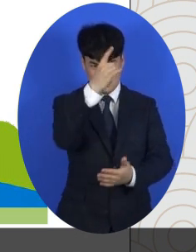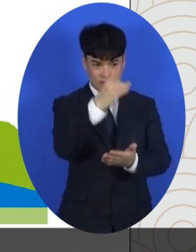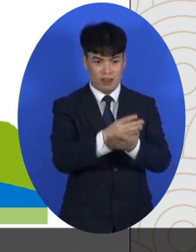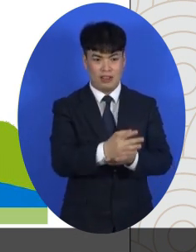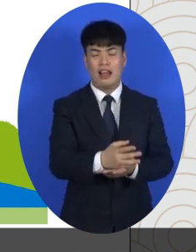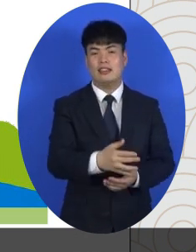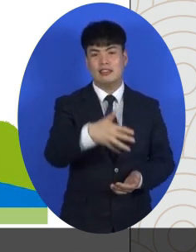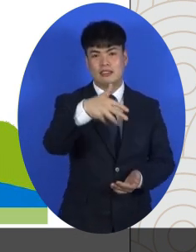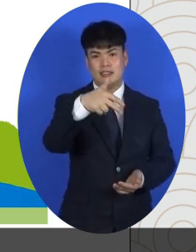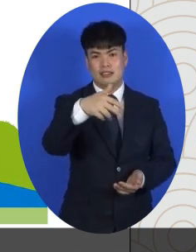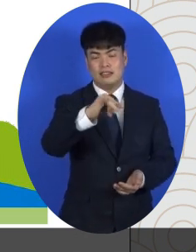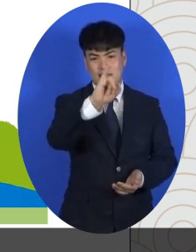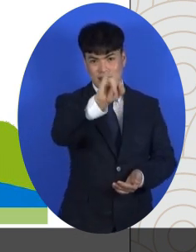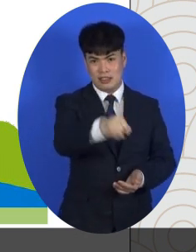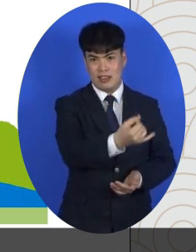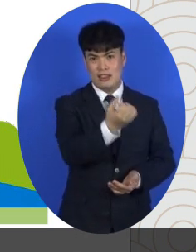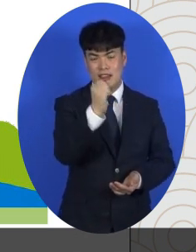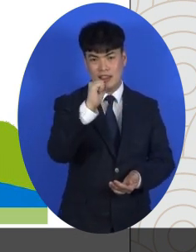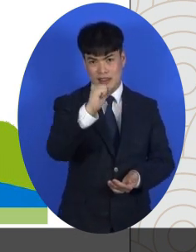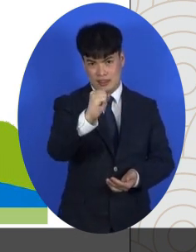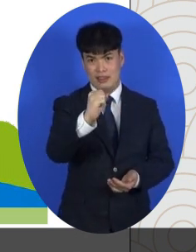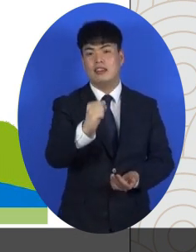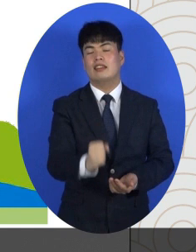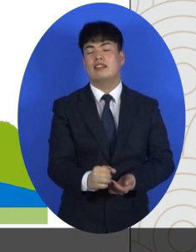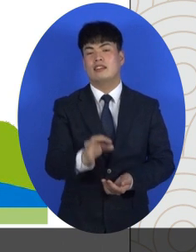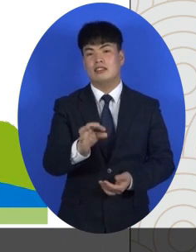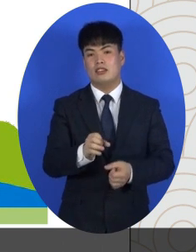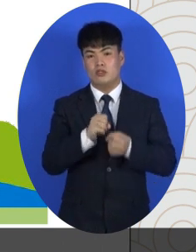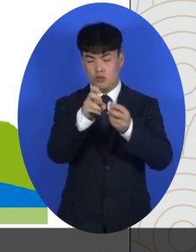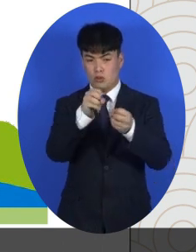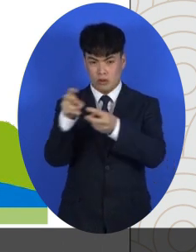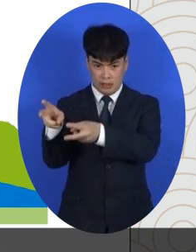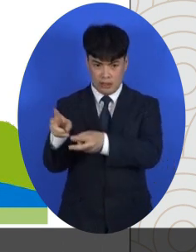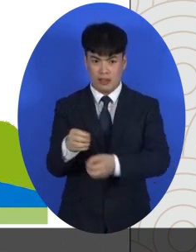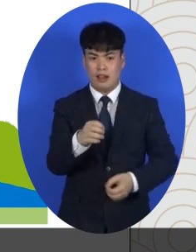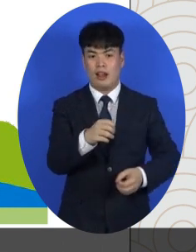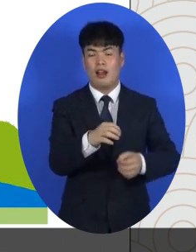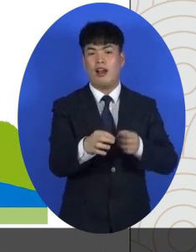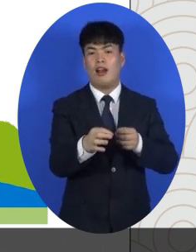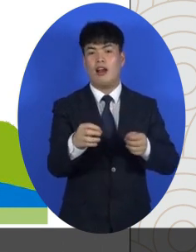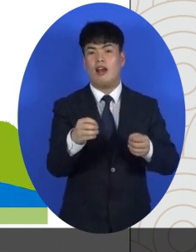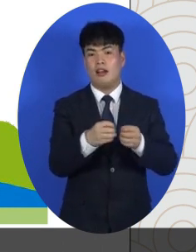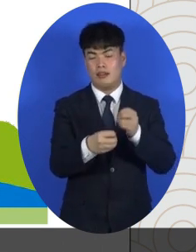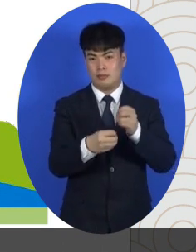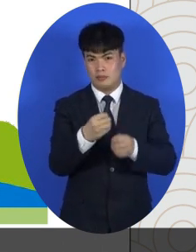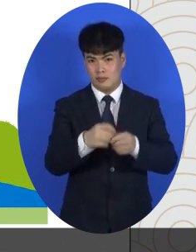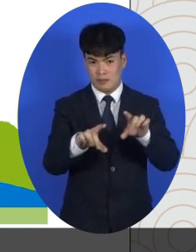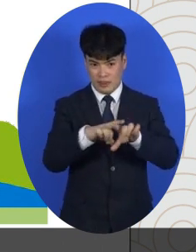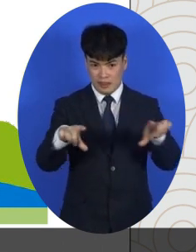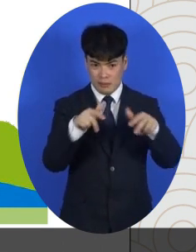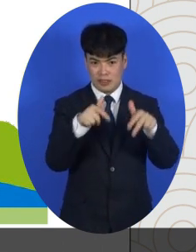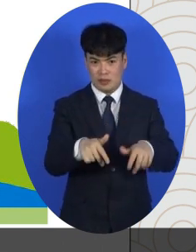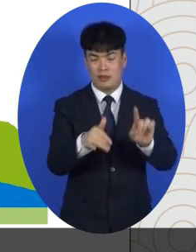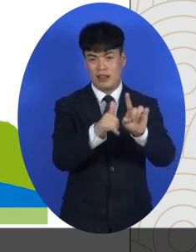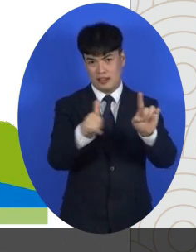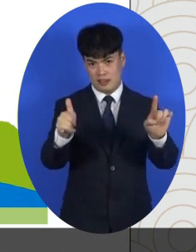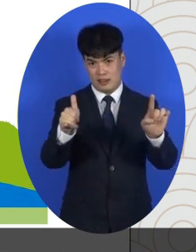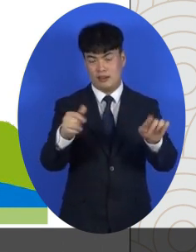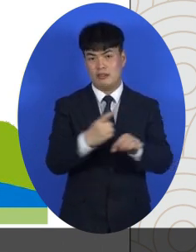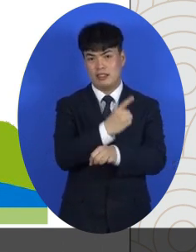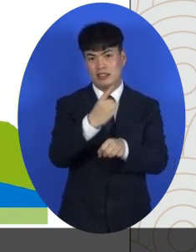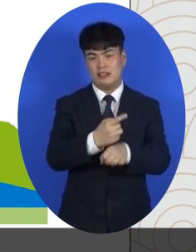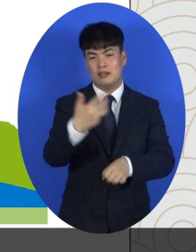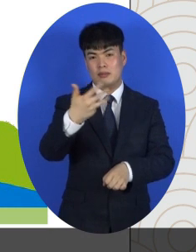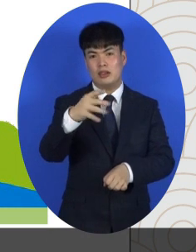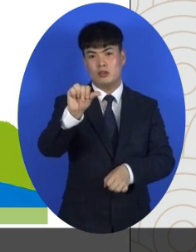천안 JS 유통에서 일반 영업원 1명을 모집합니다. 임금은 시급 8,590원이며 근무지는 천안시